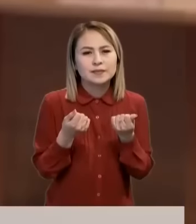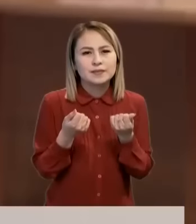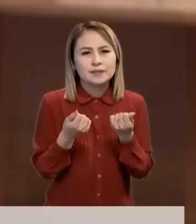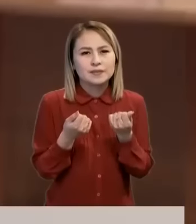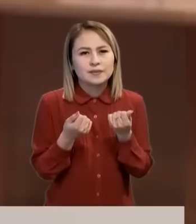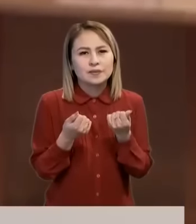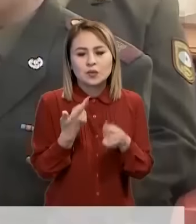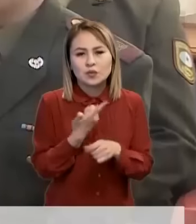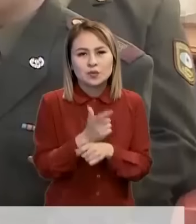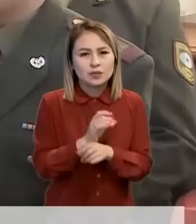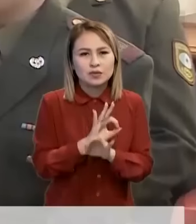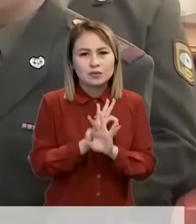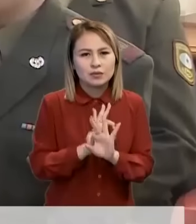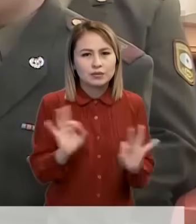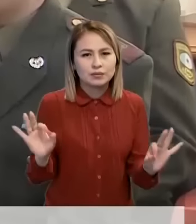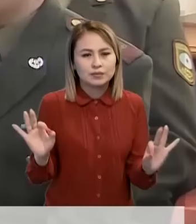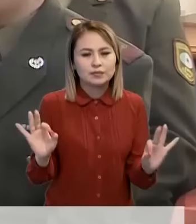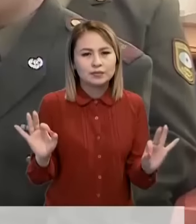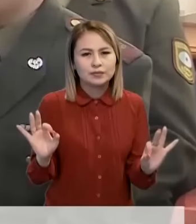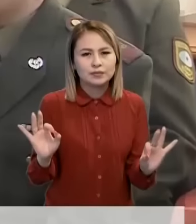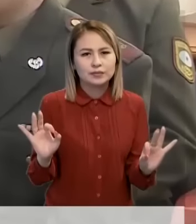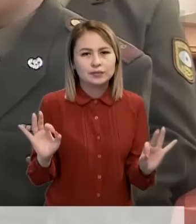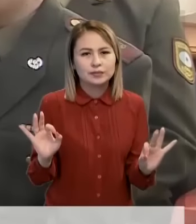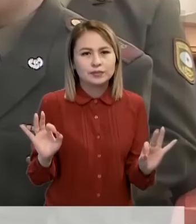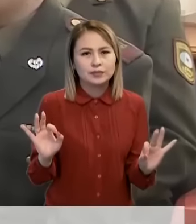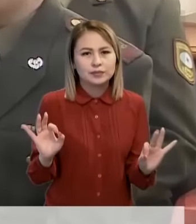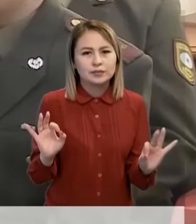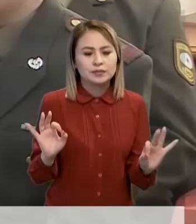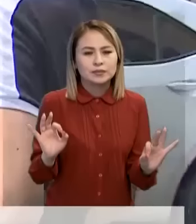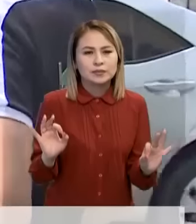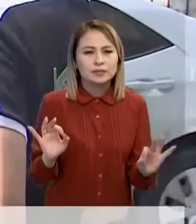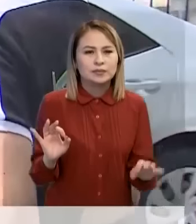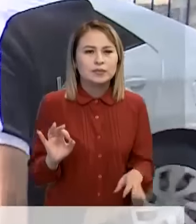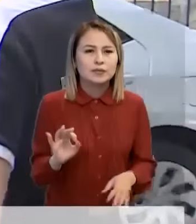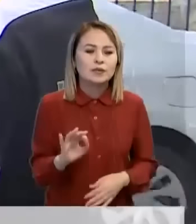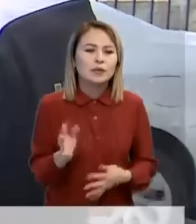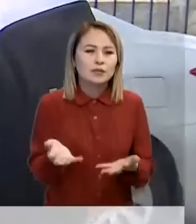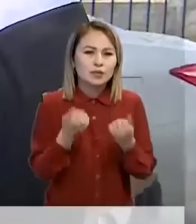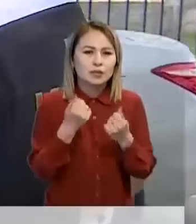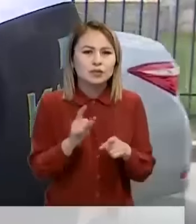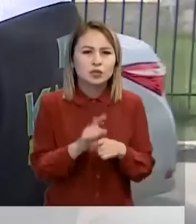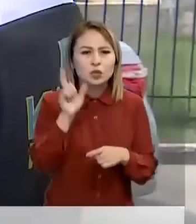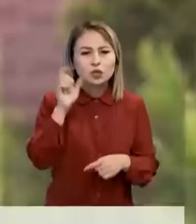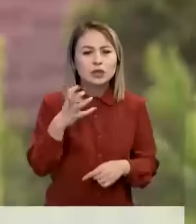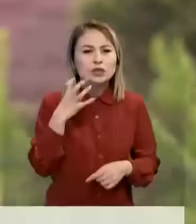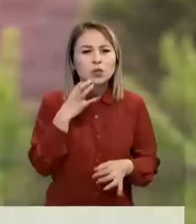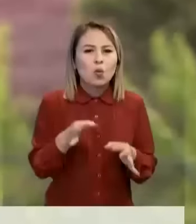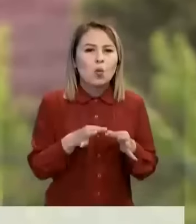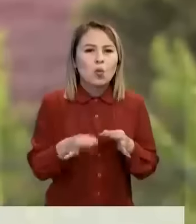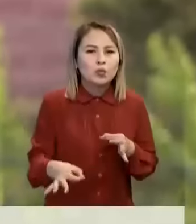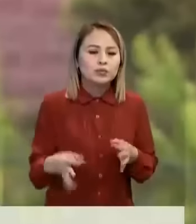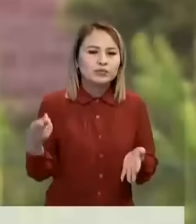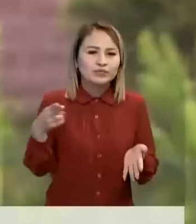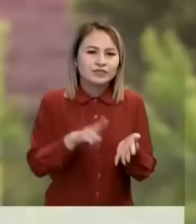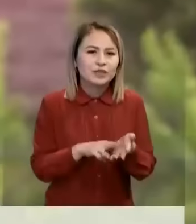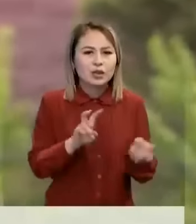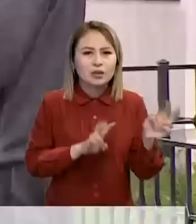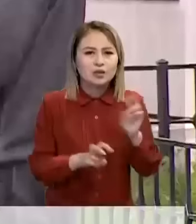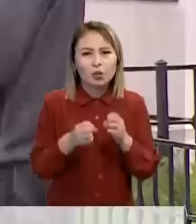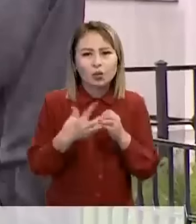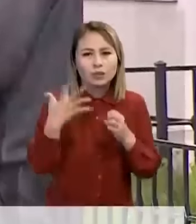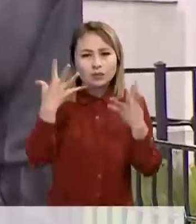ол керемет қызмет деп біз есептейміз. Сәбит Шонтақбаев Қызылорда облысынан Елордаға жұмыс іздеп 15